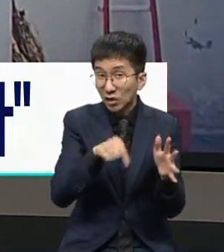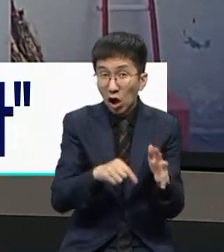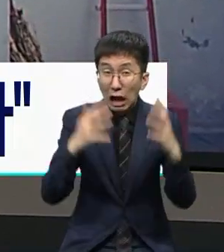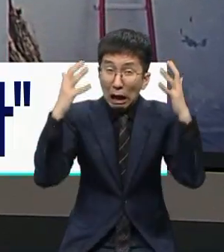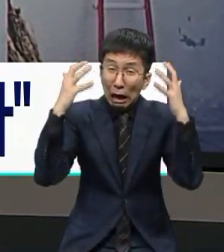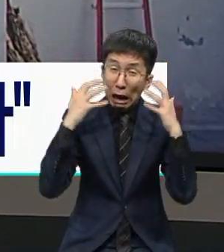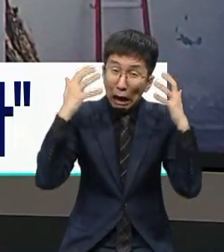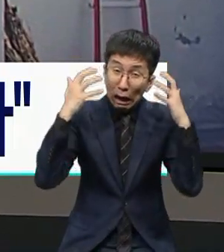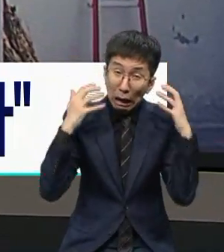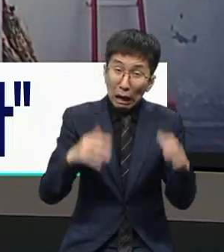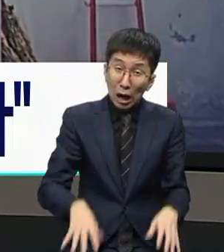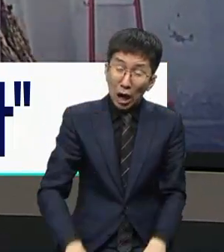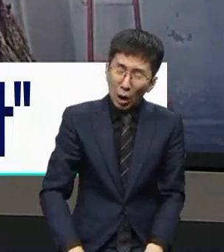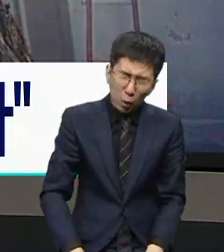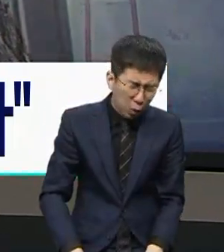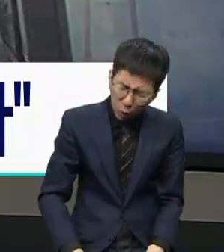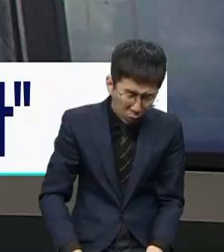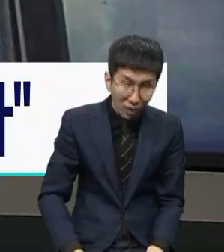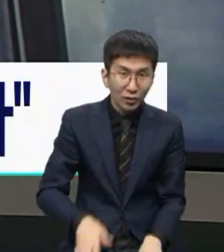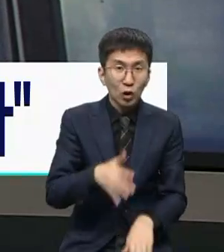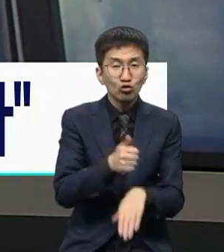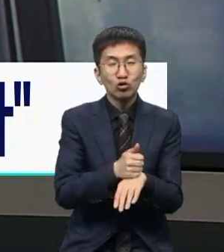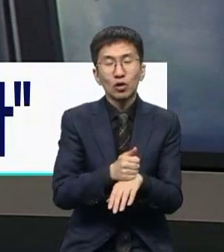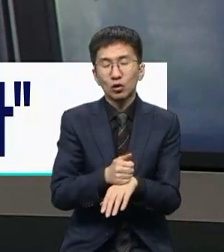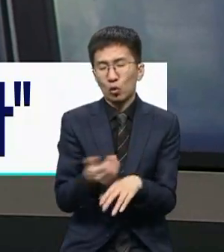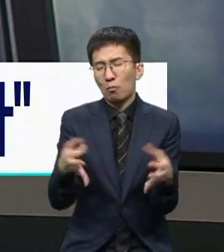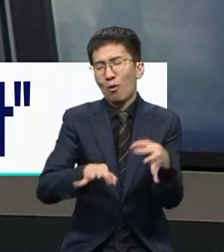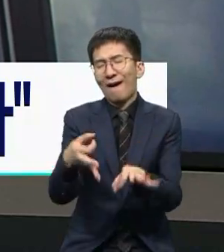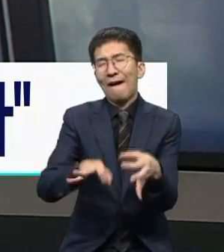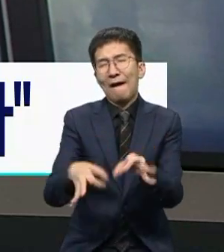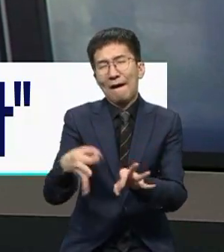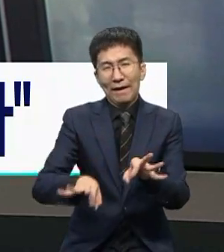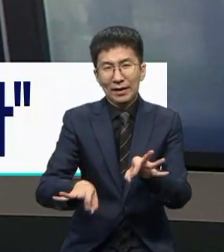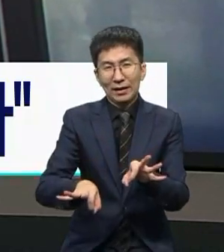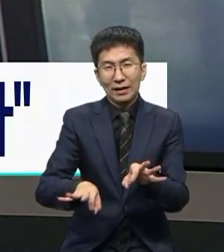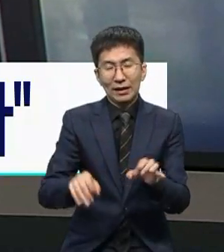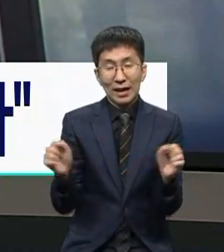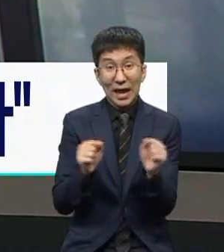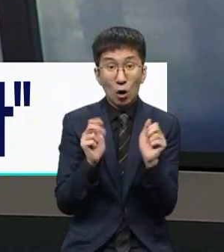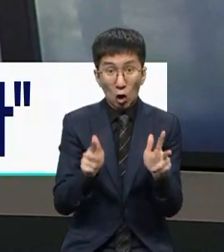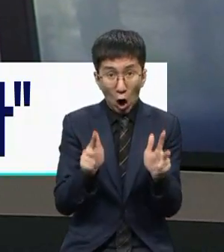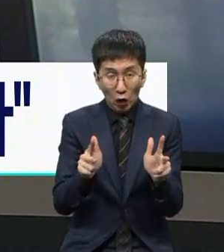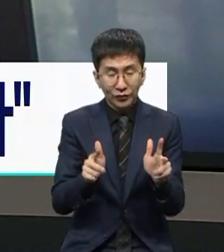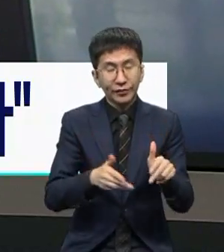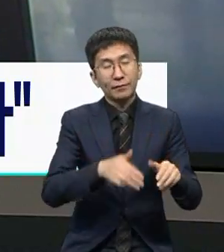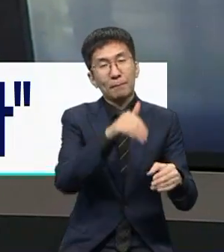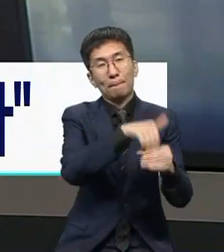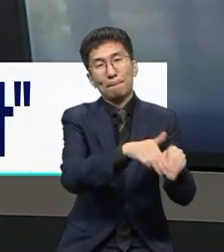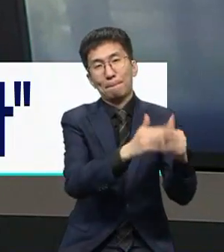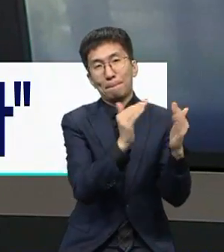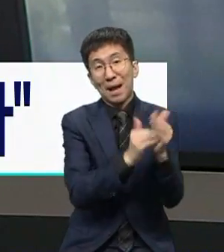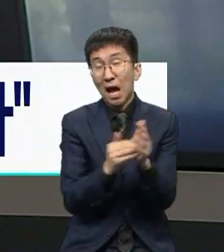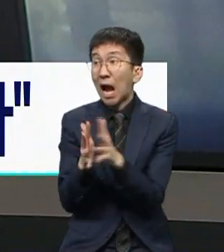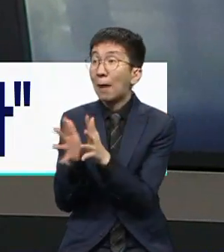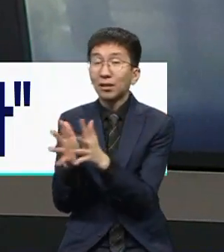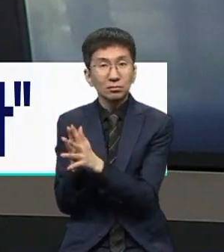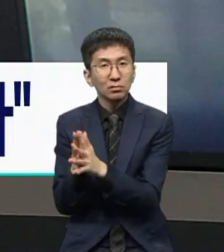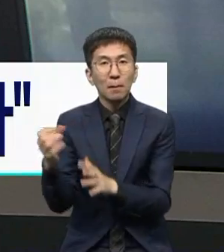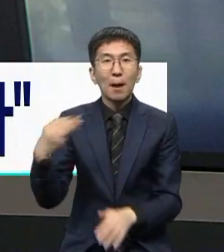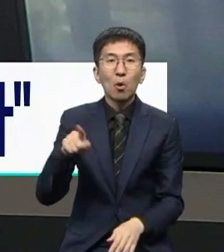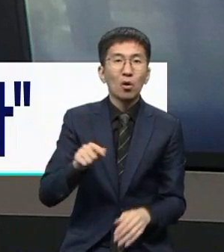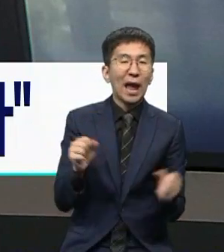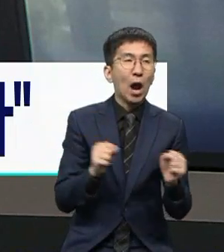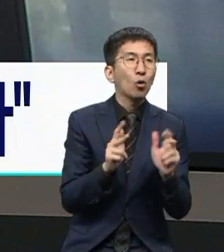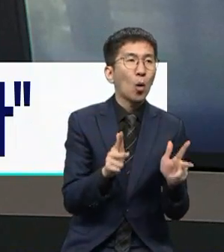폭염을 견디다 못한 경비원들이 스스로 돈을 모아 에어컨을 설치하자 아파트 측이 에어컨 전기료 를